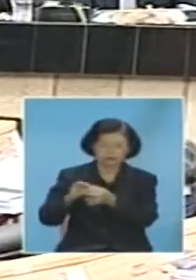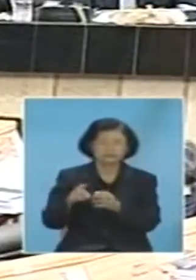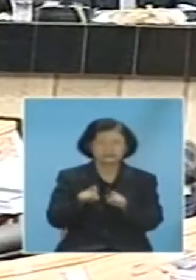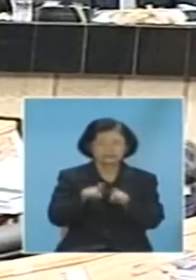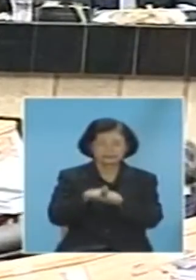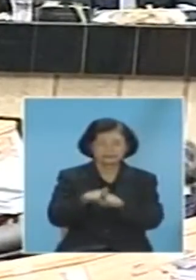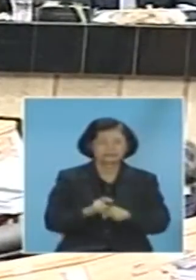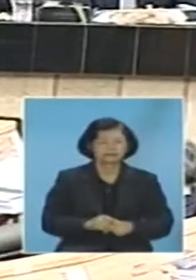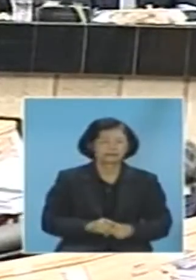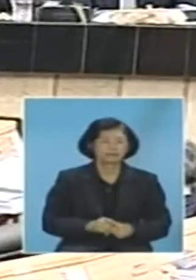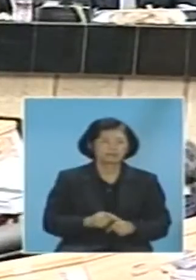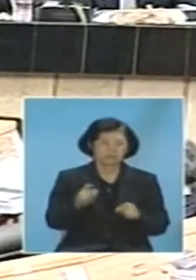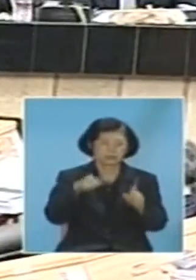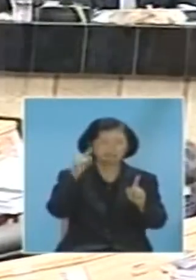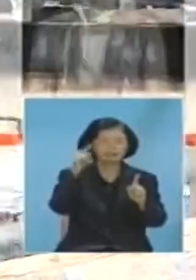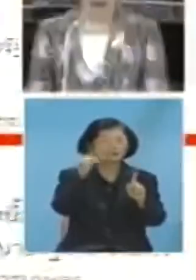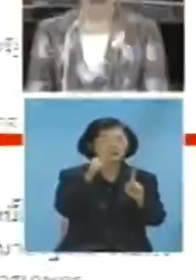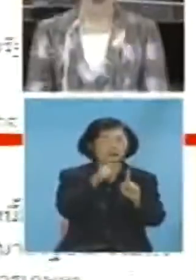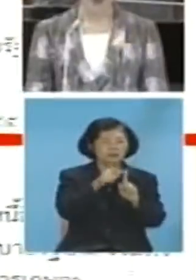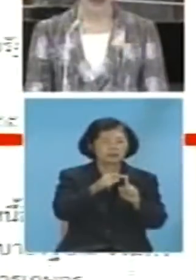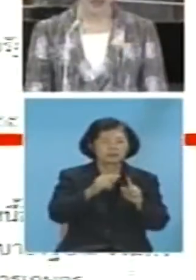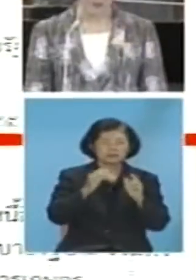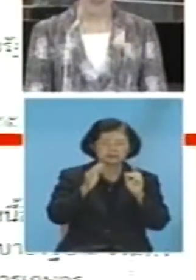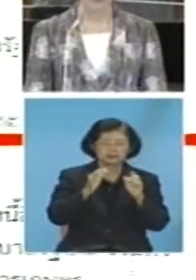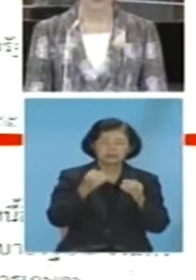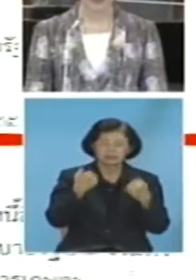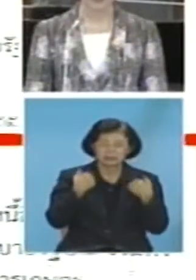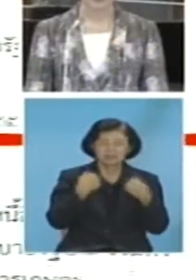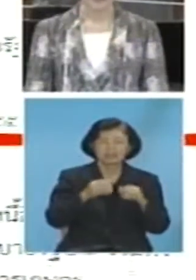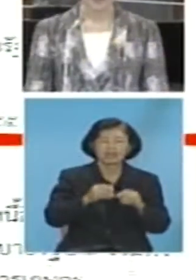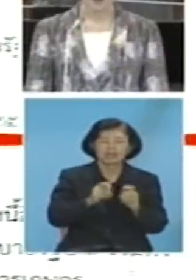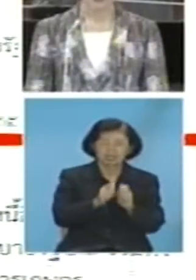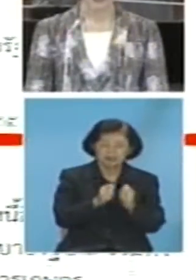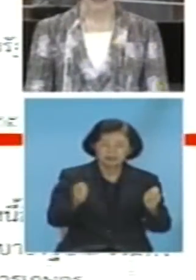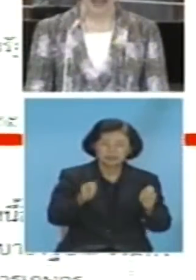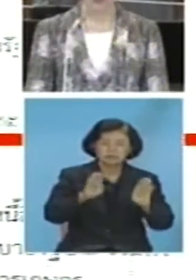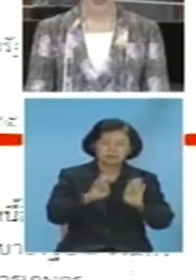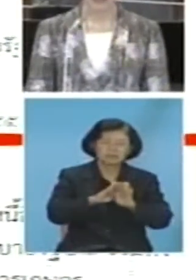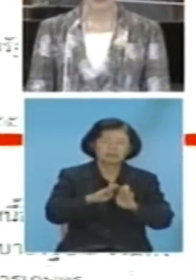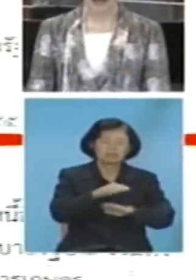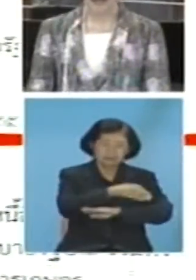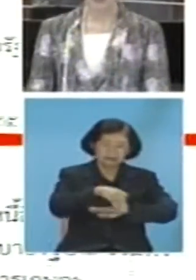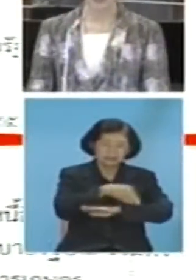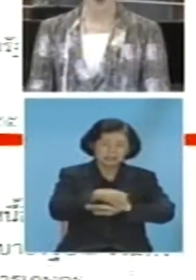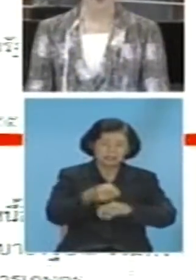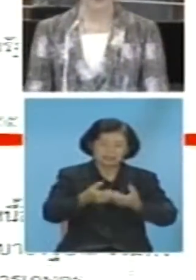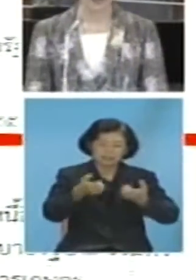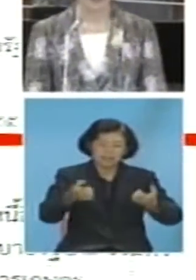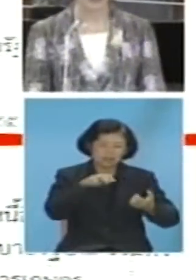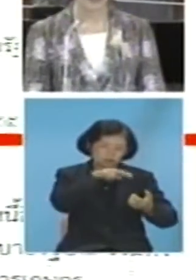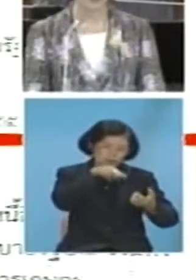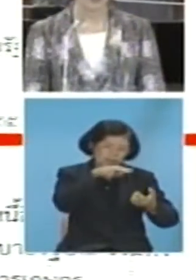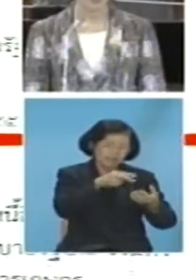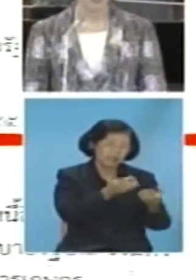ค่ะและสำหรับวัตถุประสงค์นะคะในการตั้งอนุกรรมการปิดบัญชีค่ะนอกจากจะแยกดูแลเรื่องข้าวโดยเฉพาะเป็นครั้ง